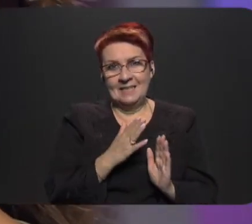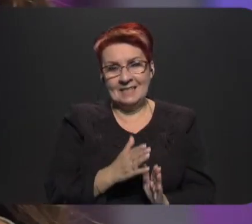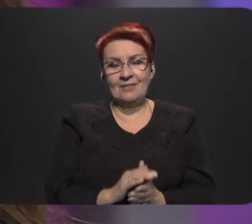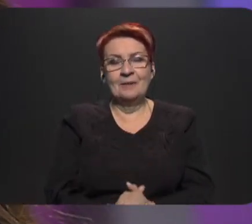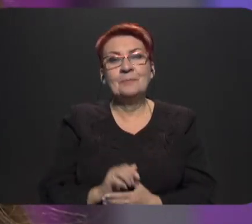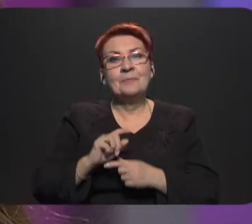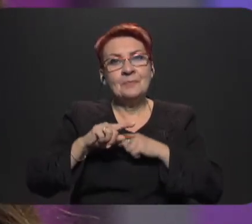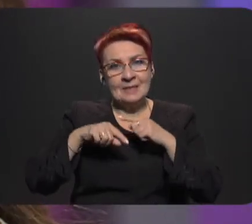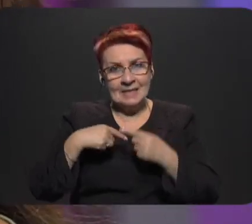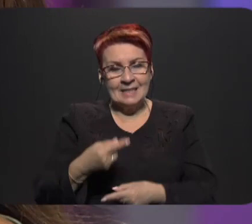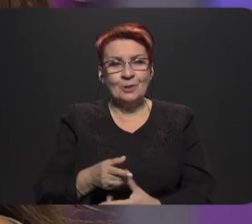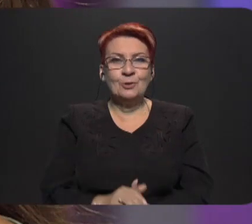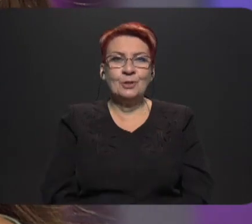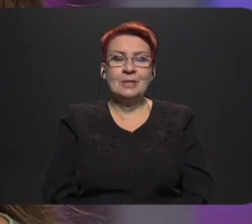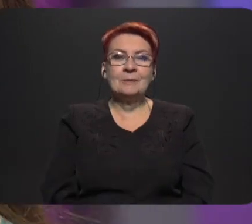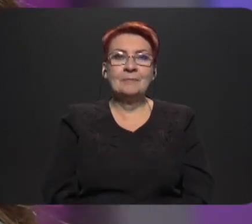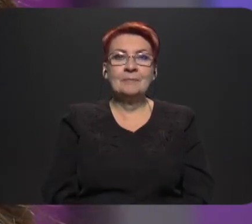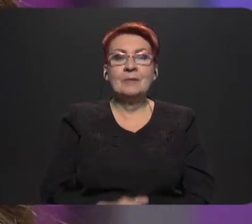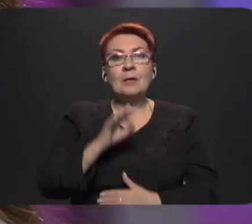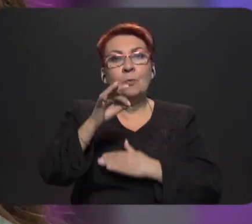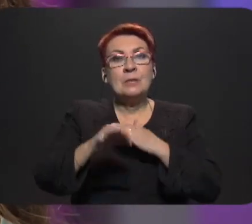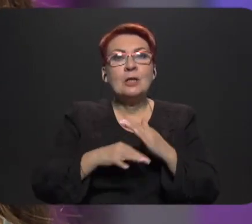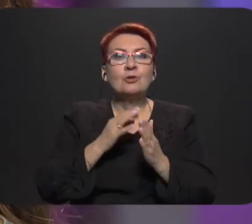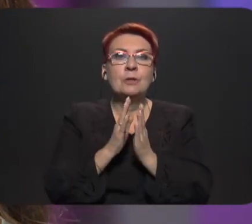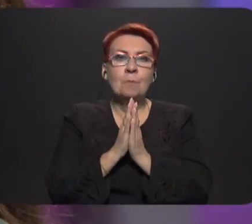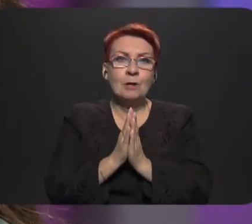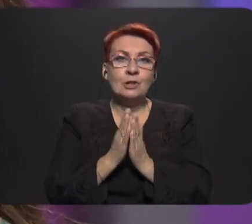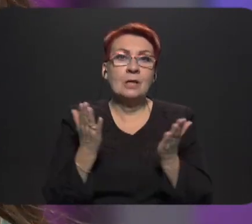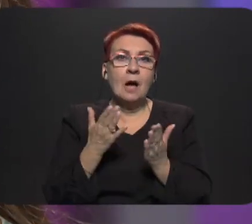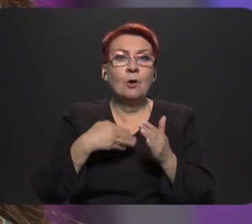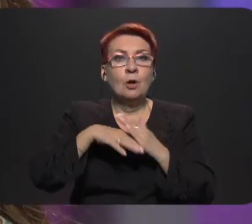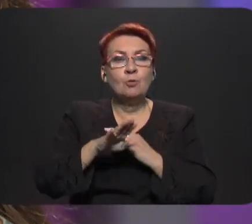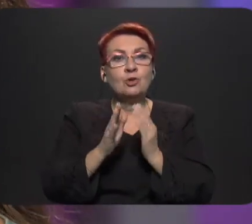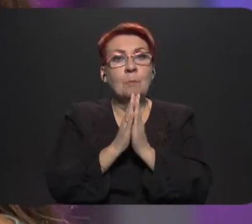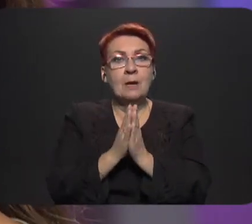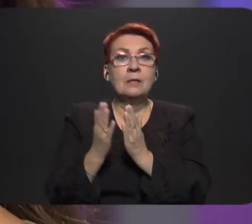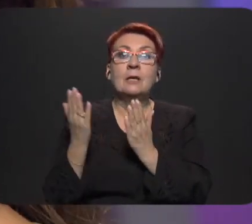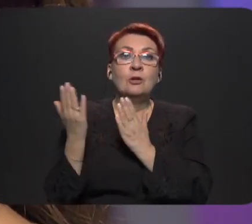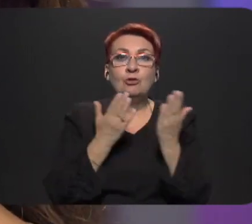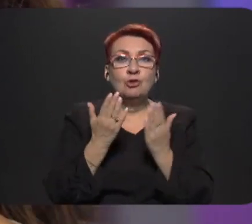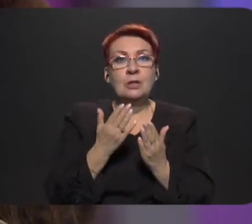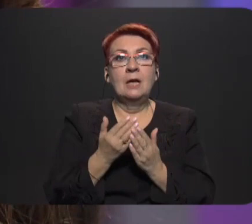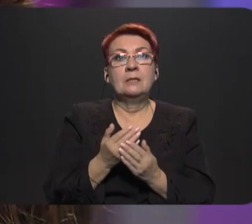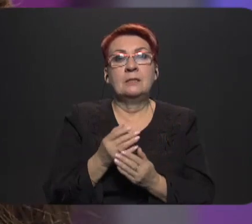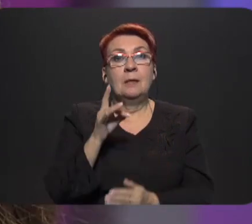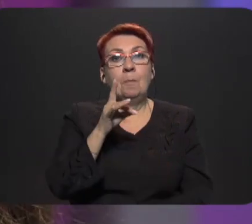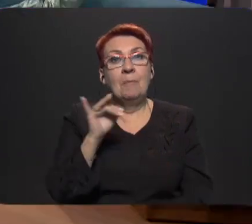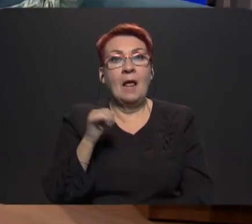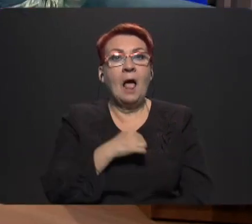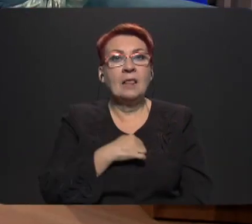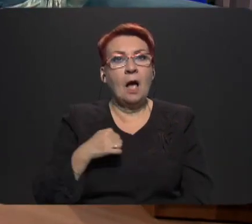у нас из телеграмма от Надежды. Здравствуйте, подскажите, пожалуйста, какую лучше молитву читать при алкогольной зависимости?